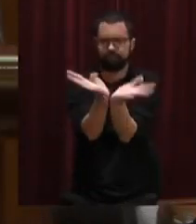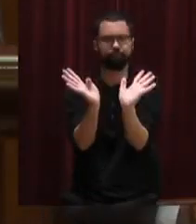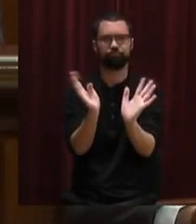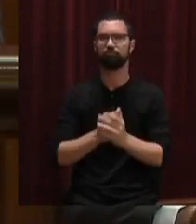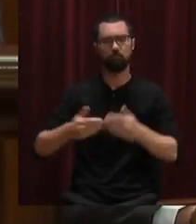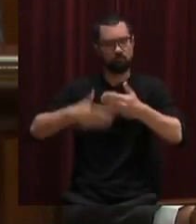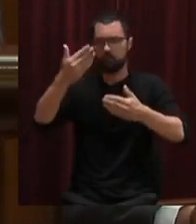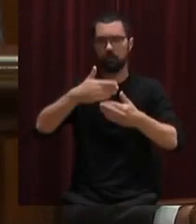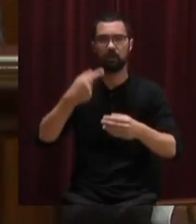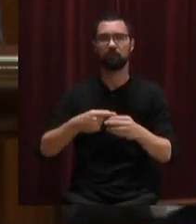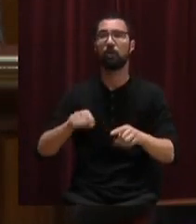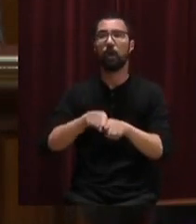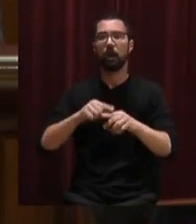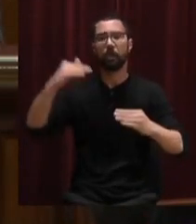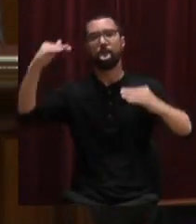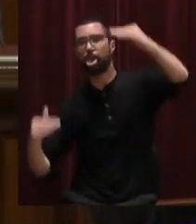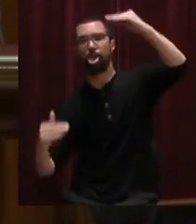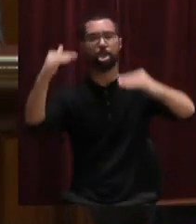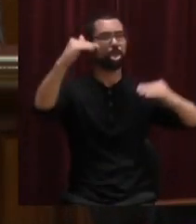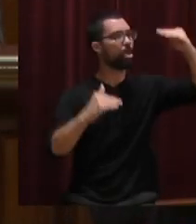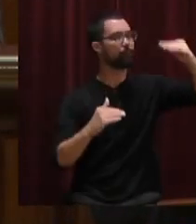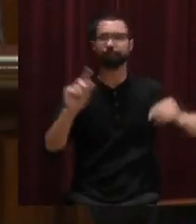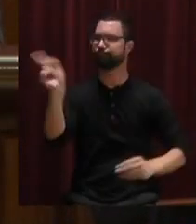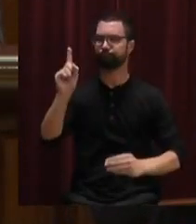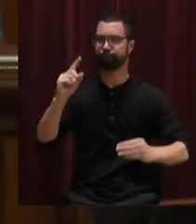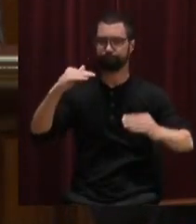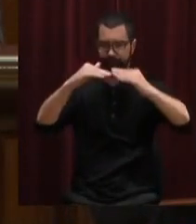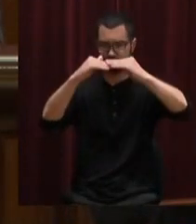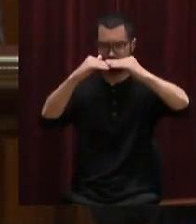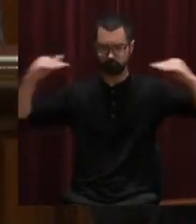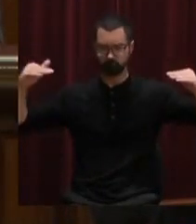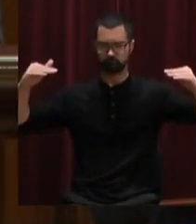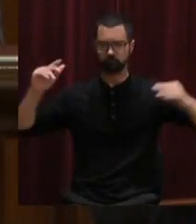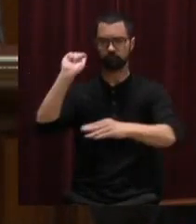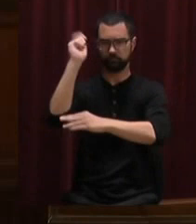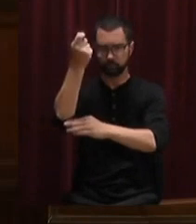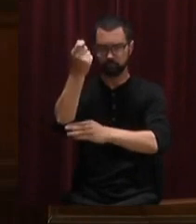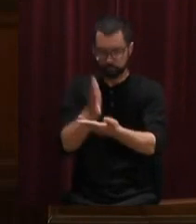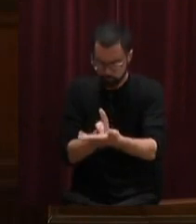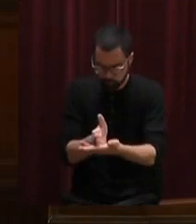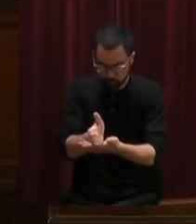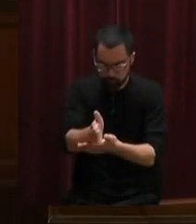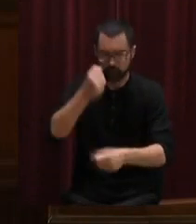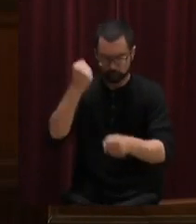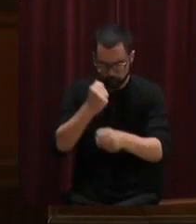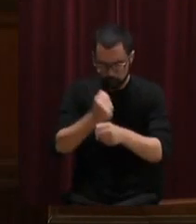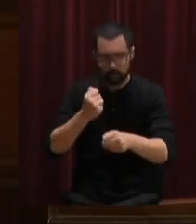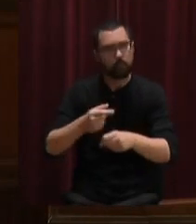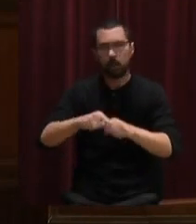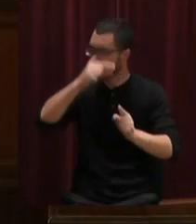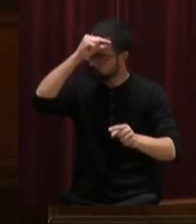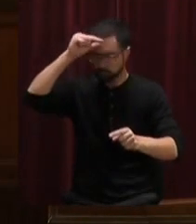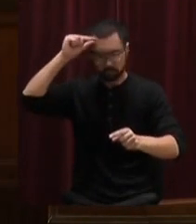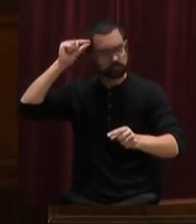que la igualtat deixi de ser un repte per convertir-se en un camí, una realitat, una forma de vida irrenunciable pel